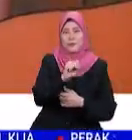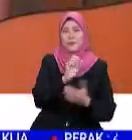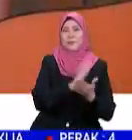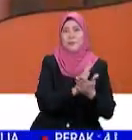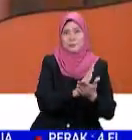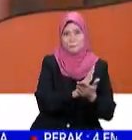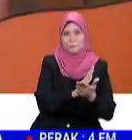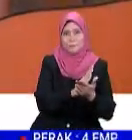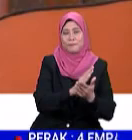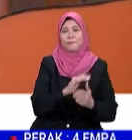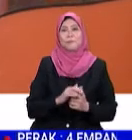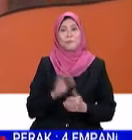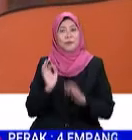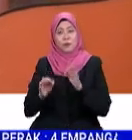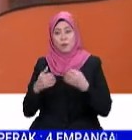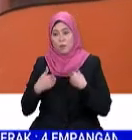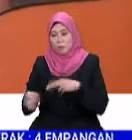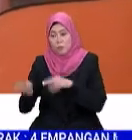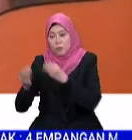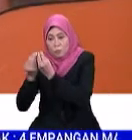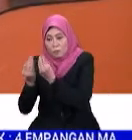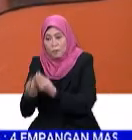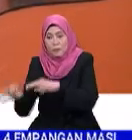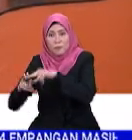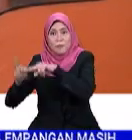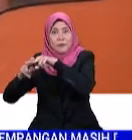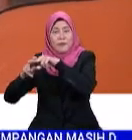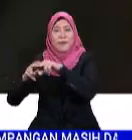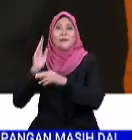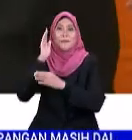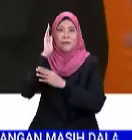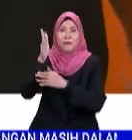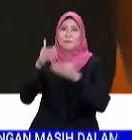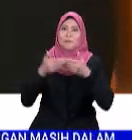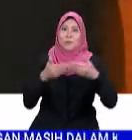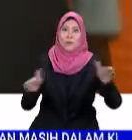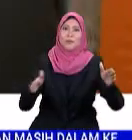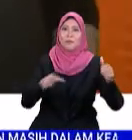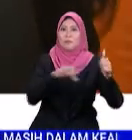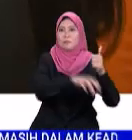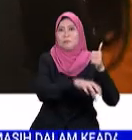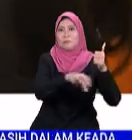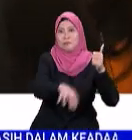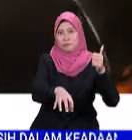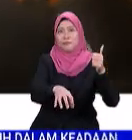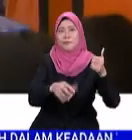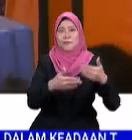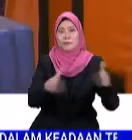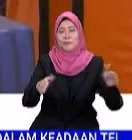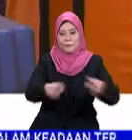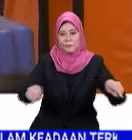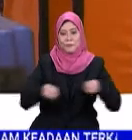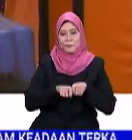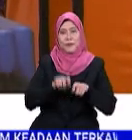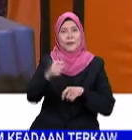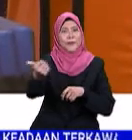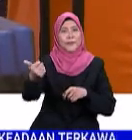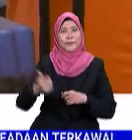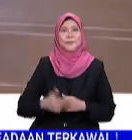lah. Kan, jika ada peningkatan, insyaAllah kita akan terpaksa buka lagi lah di tempat yang lain